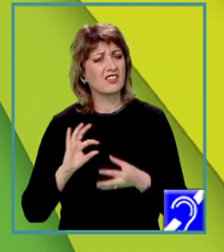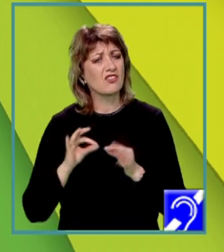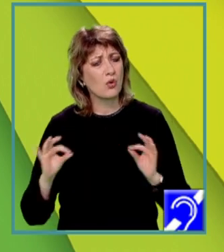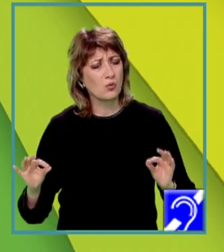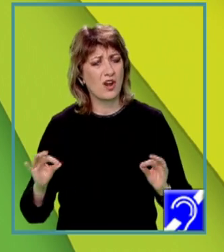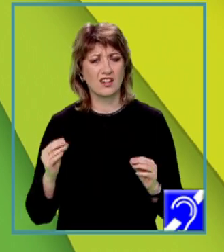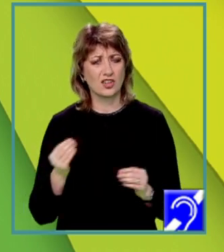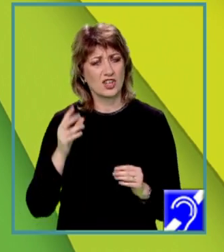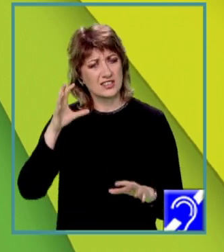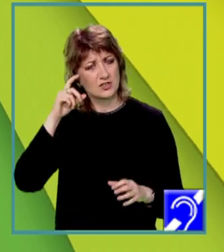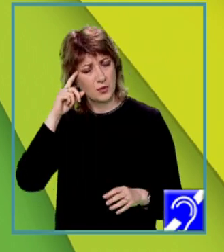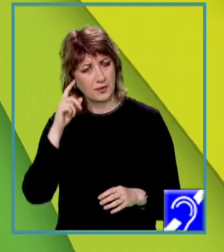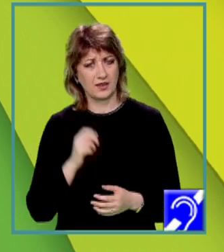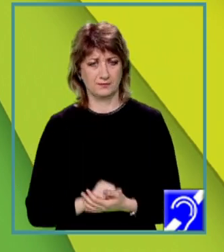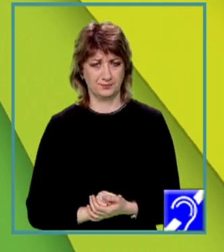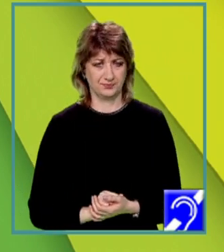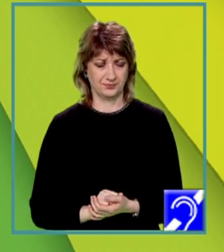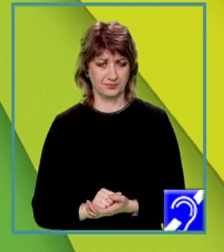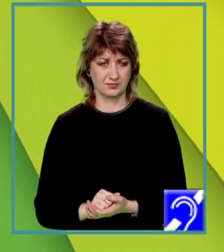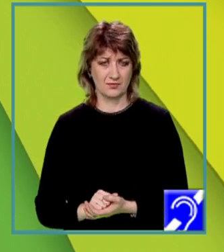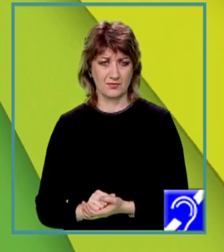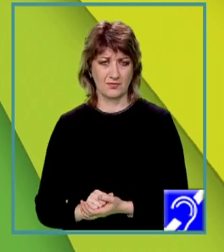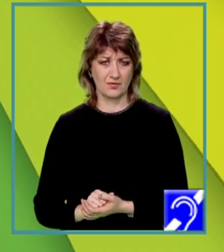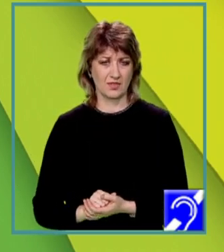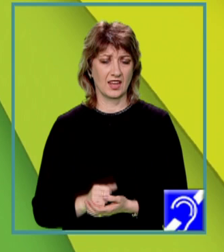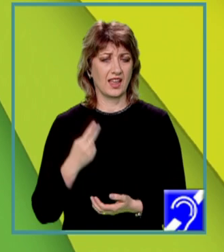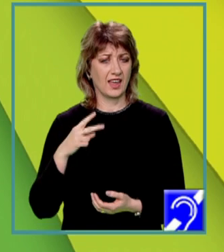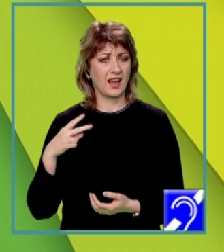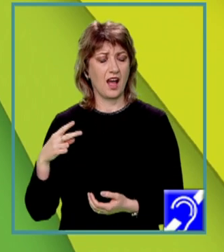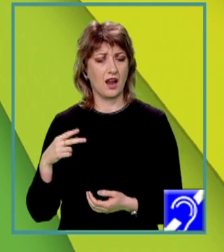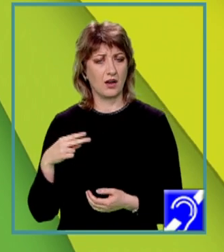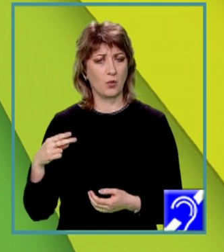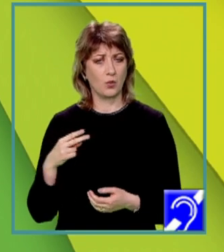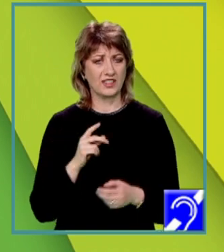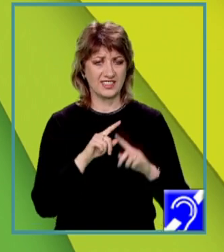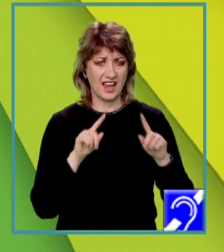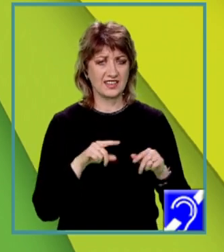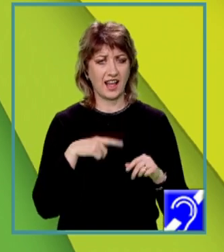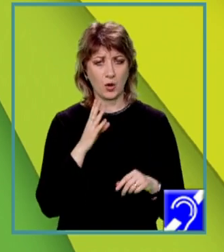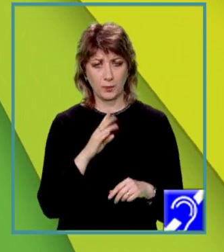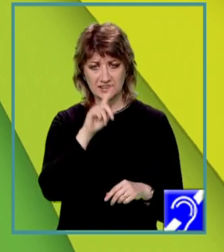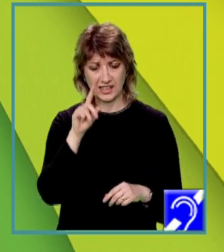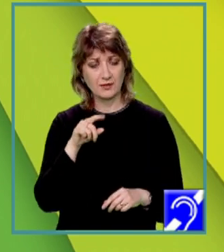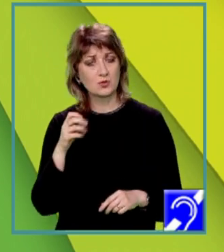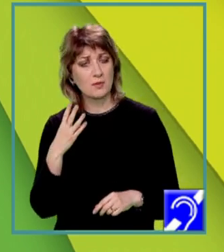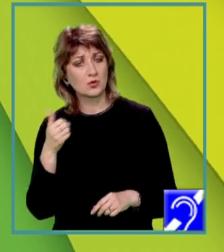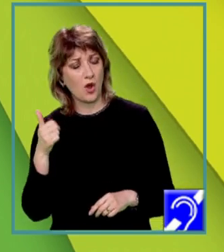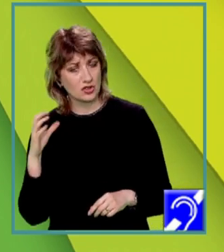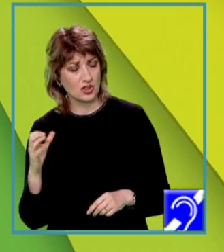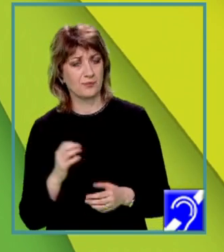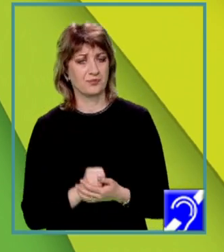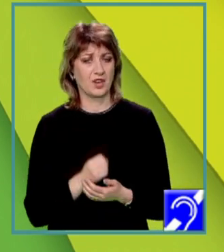rețineți Delta este egal cu b pătrat minus 4 ac egal mai departe cu nieuwe la a doua minus 4x